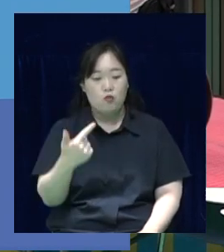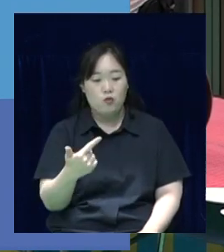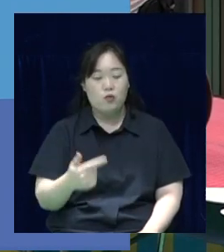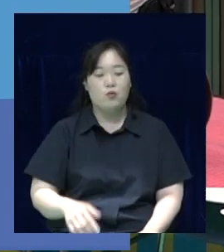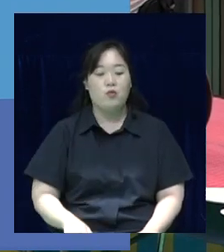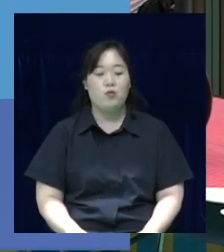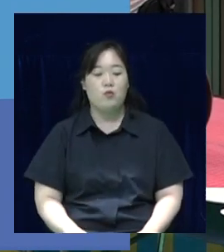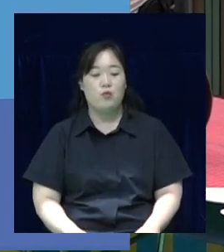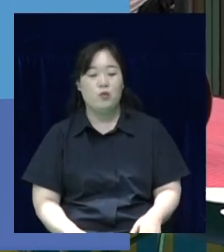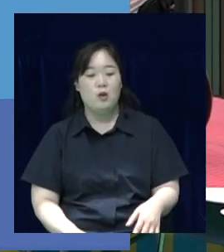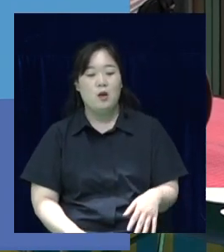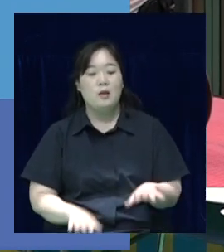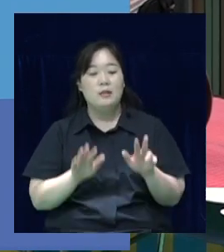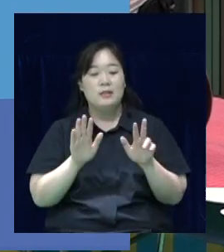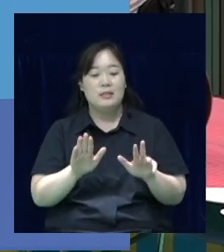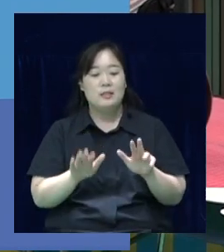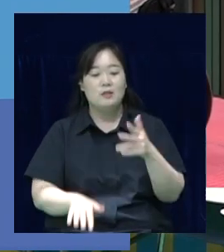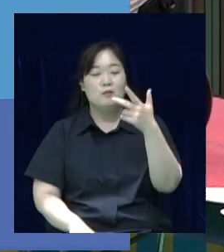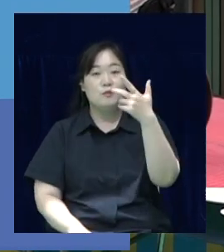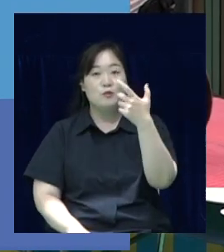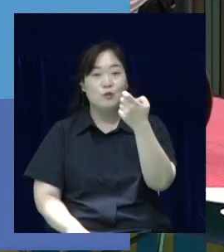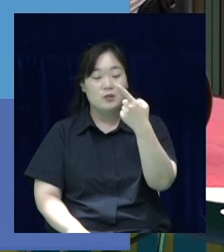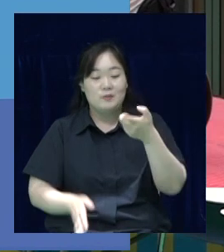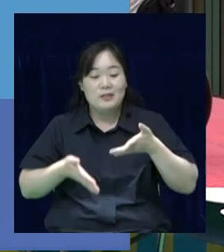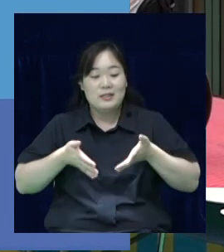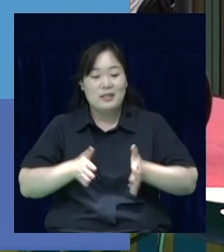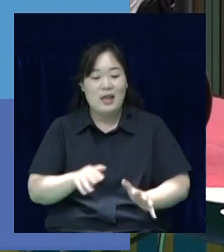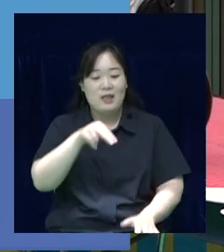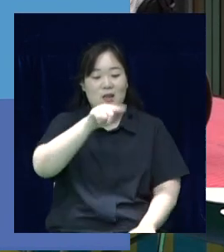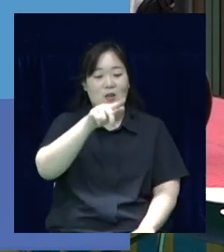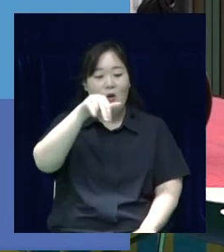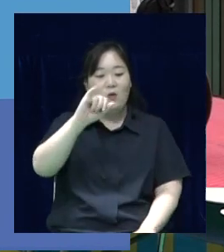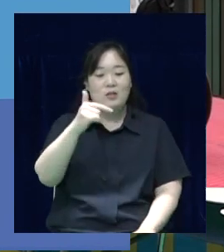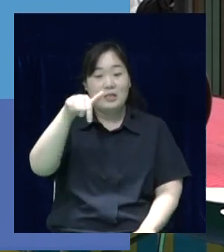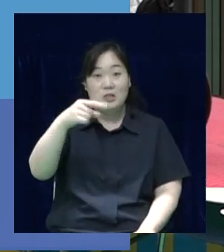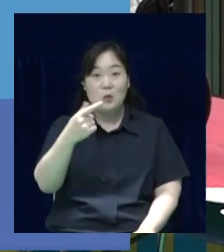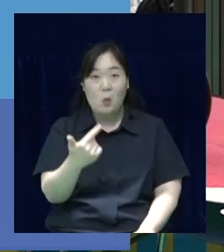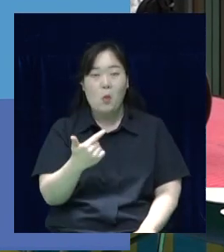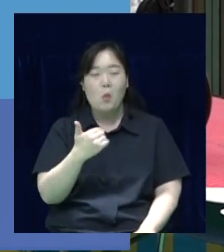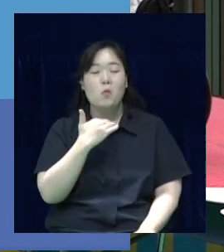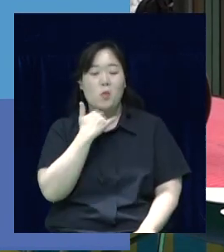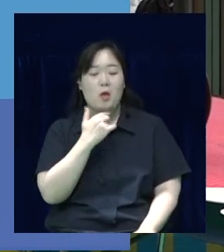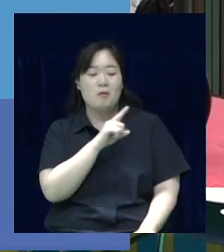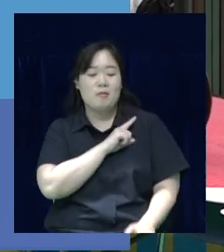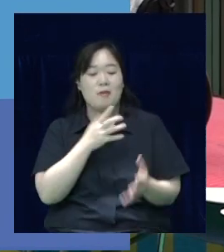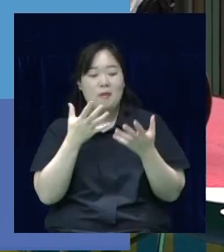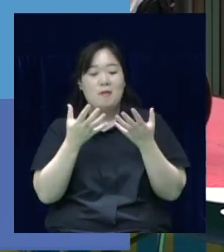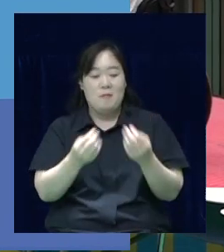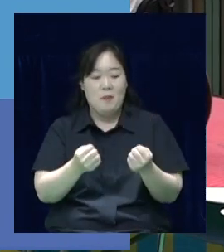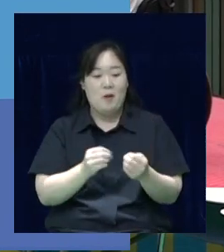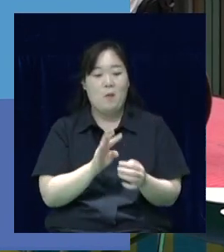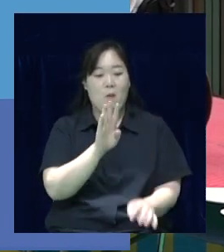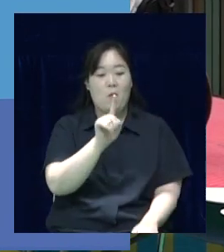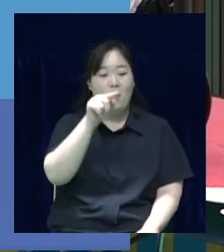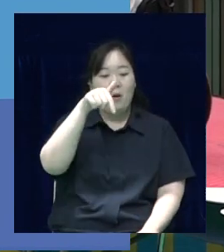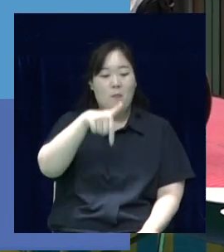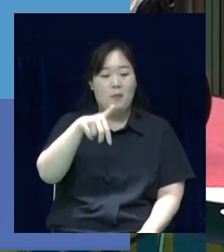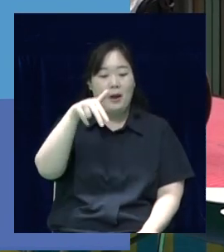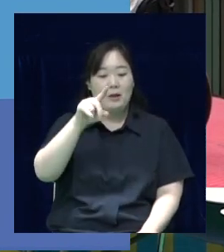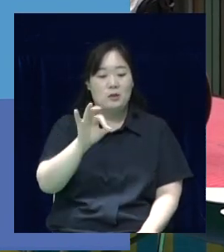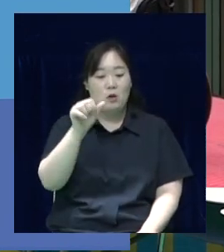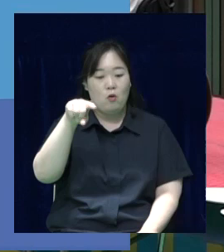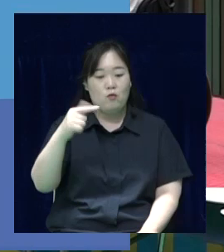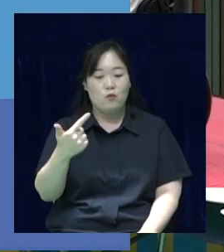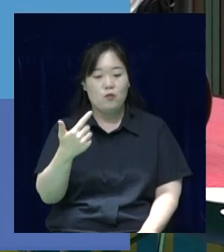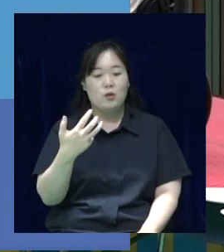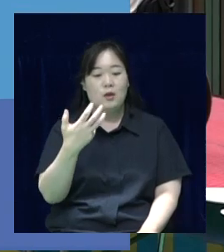선수는 61년생 제일 연장자고요. 맞습니다. 조은호 선수 75년생, 박영서 선수가 63년생, 그리고 박정우 선수가 80년생인데